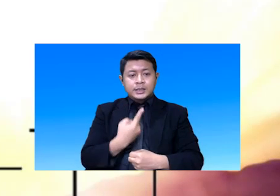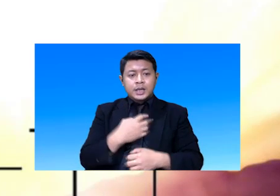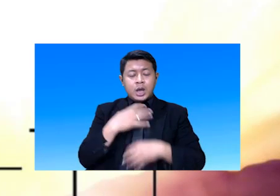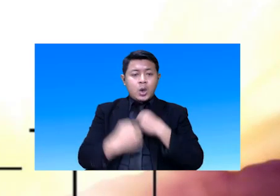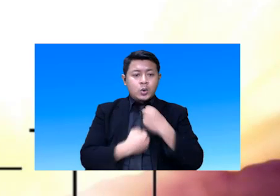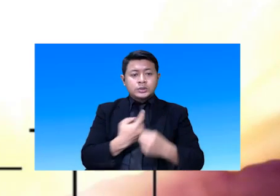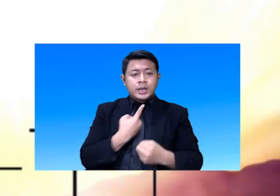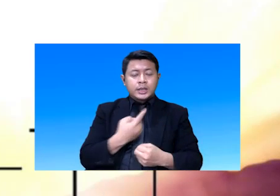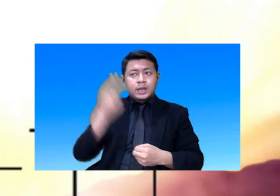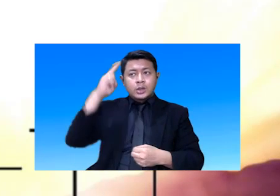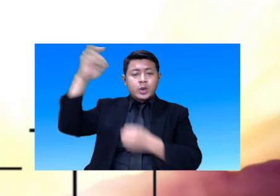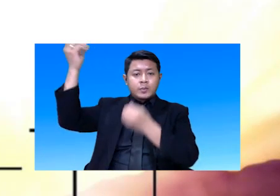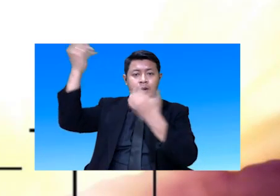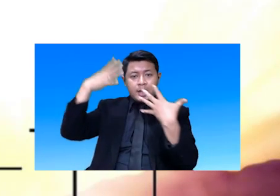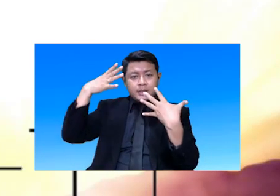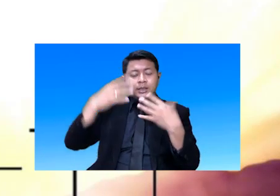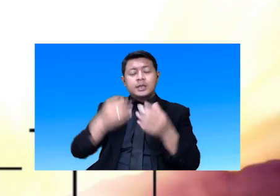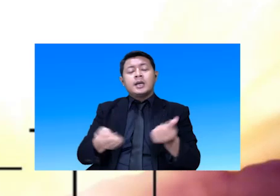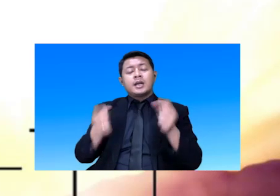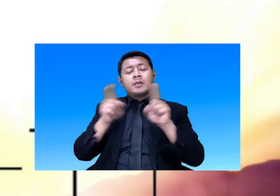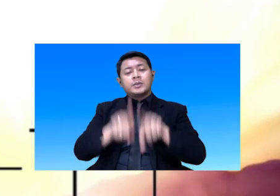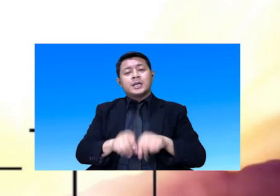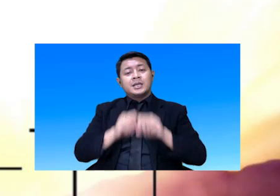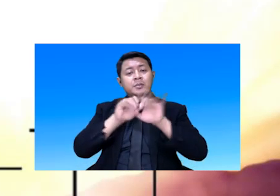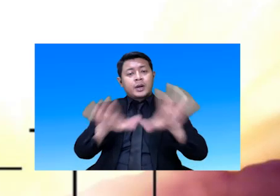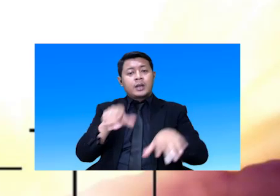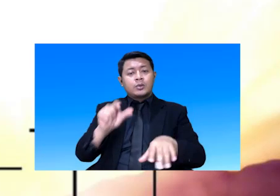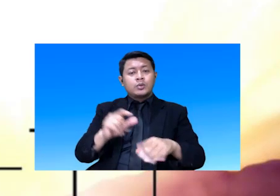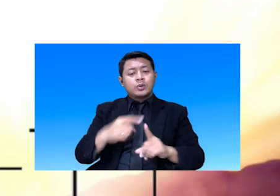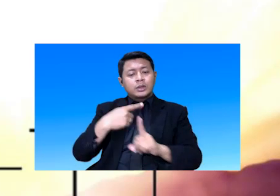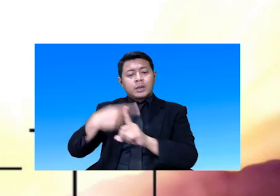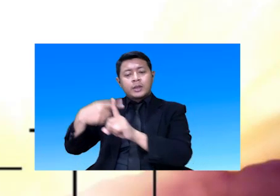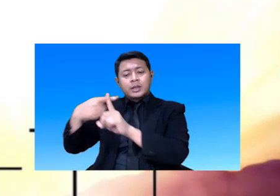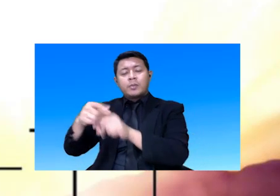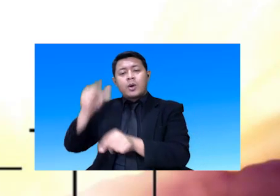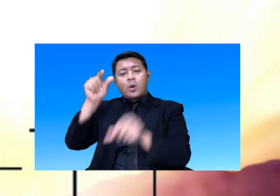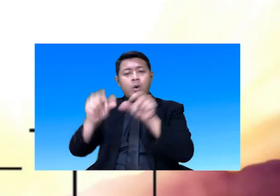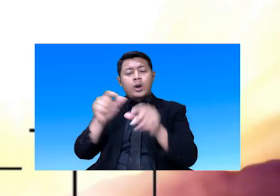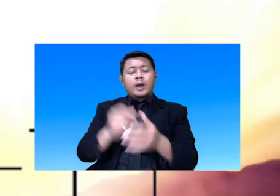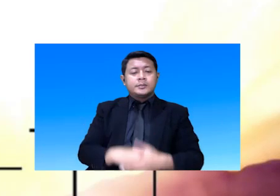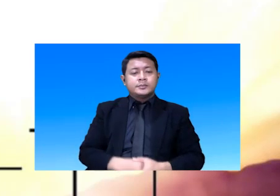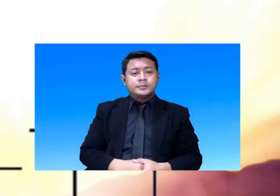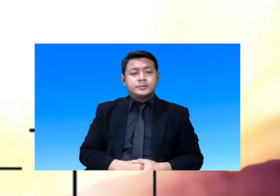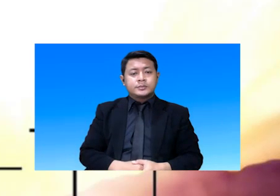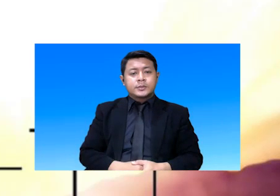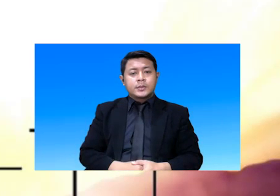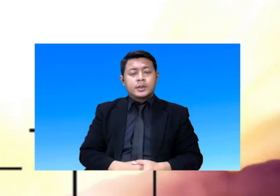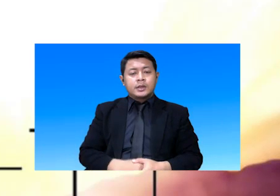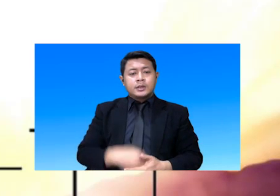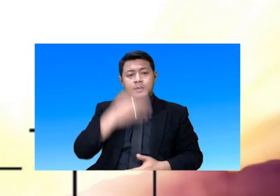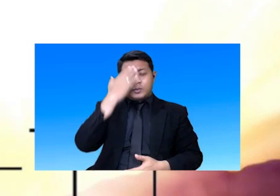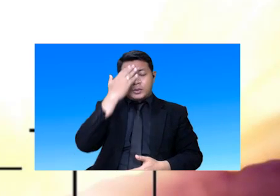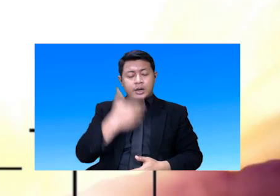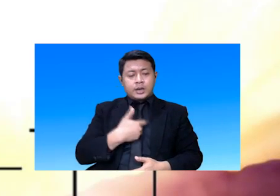Tuhan agar perjuangan kita, usaha kita diberkati dan menjadi berkat bagi semakin